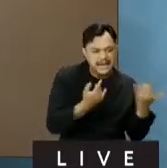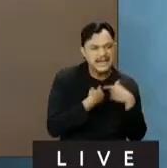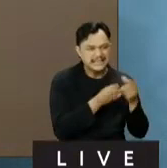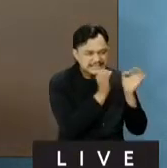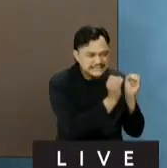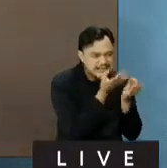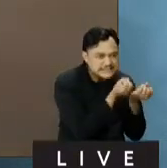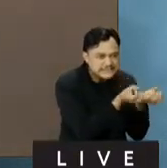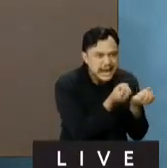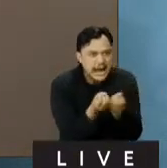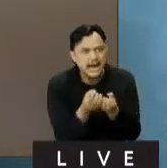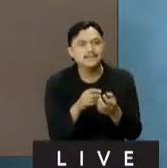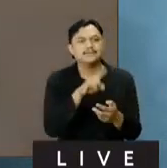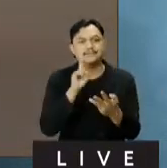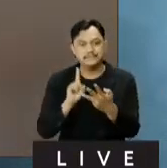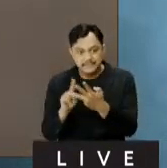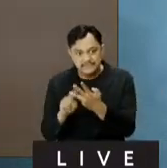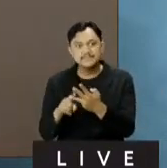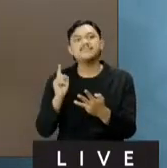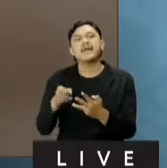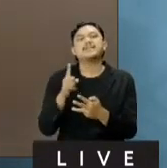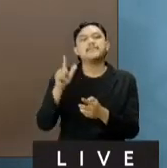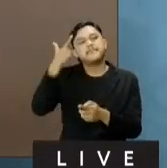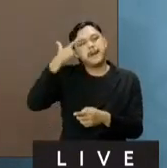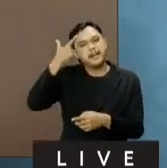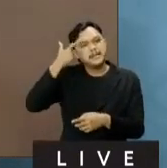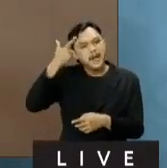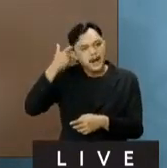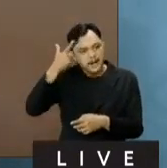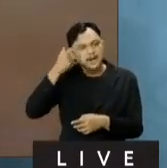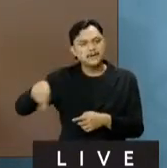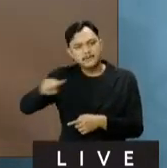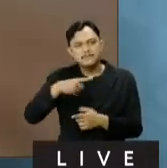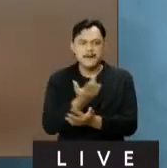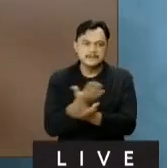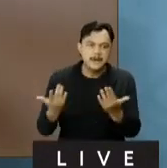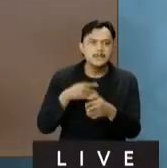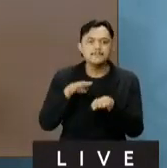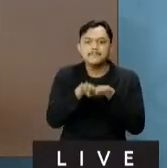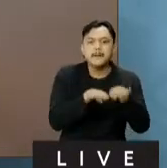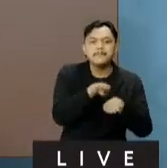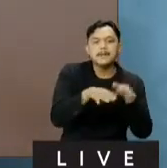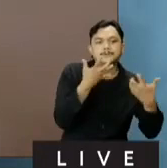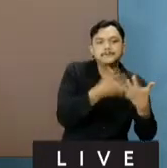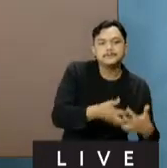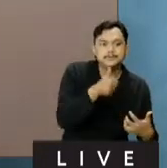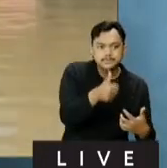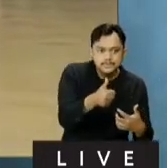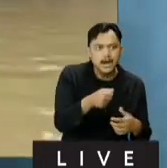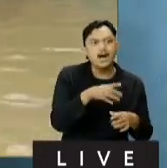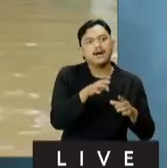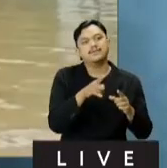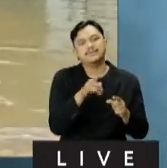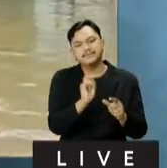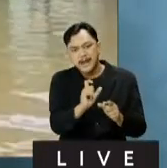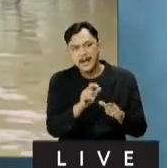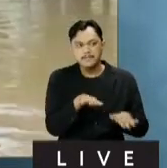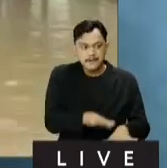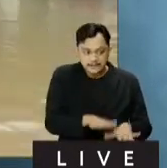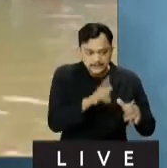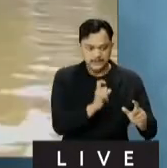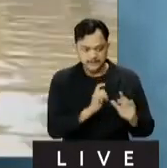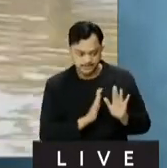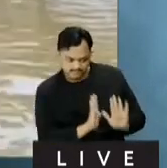kita melakukan pelatihan-pelatihan kepada masyarakat bagaimana menghadapi banjir ini bila terjadi